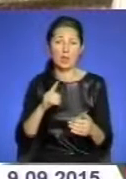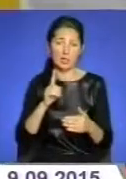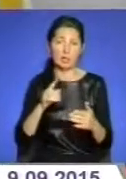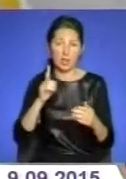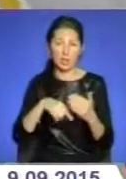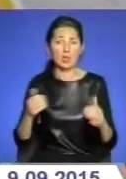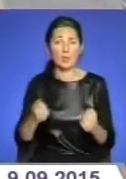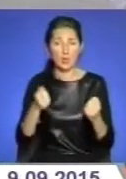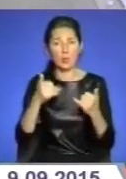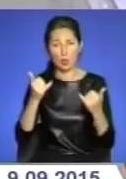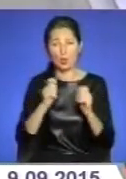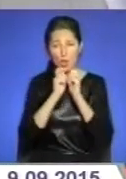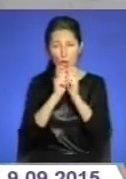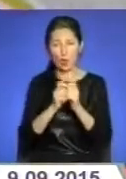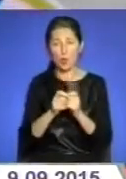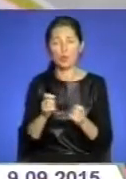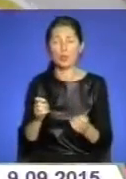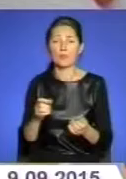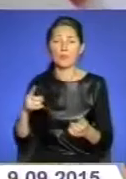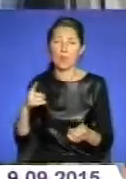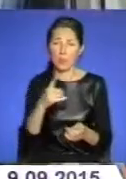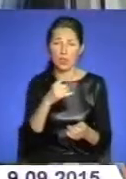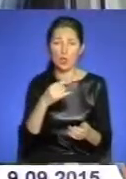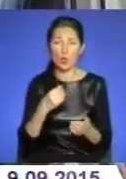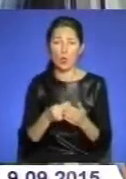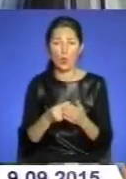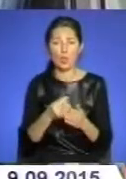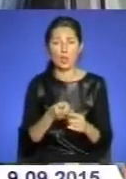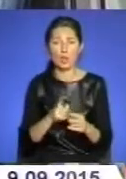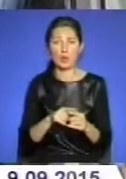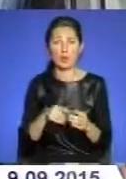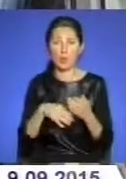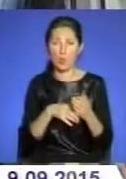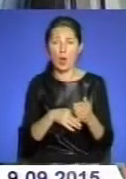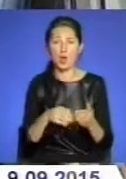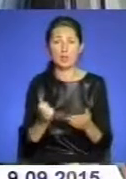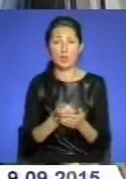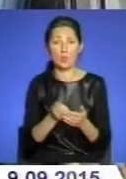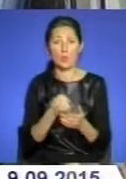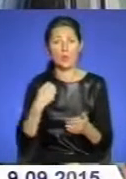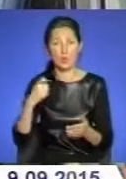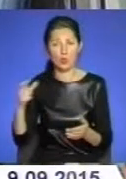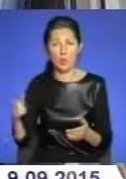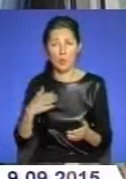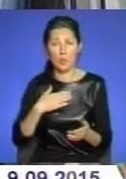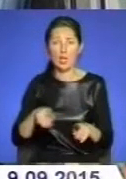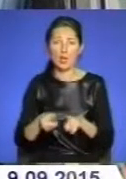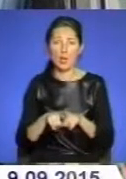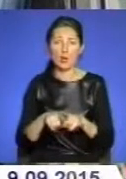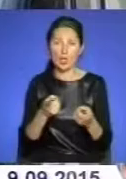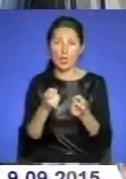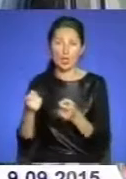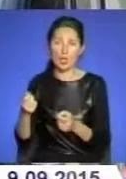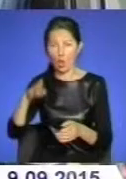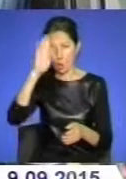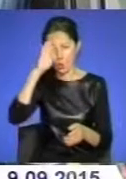придбання якого допомагали заробляти військові. Остання акція – це на День міста. Ми також залучали хлопців 44-ї бригади, які нам